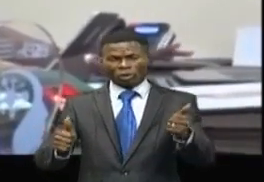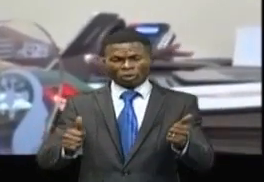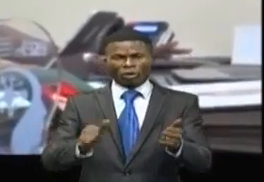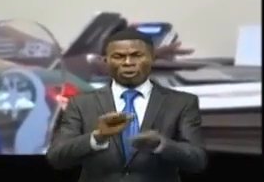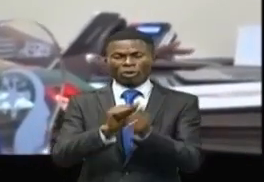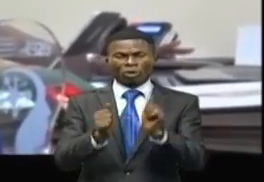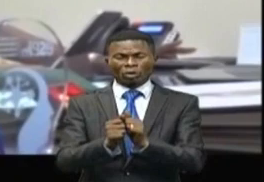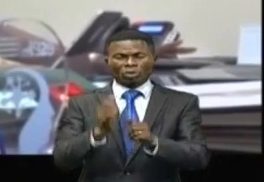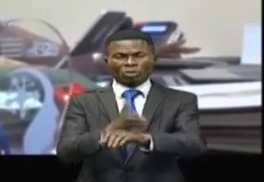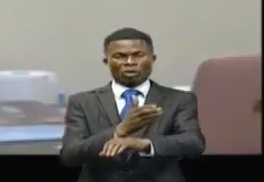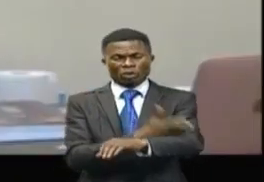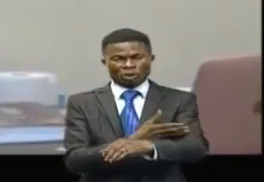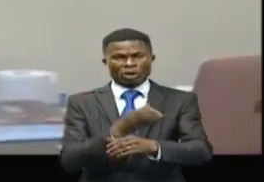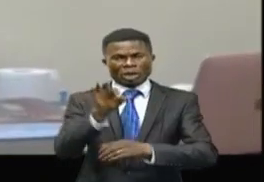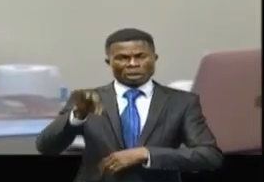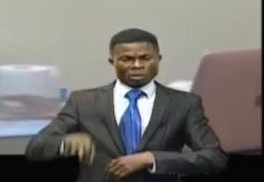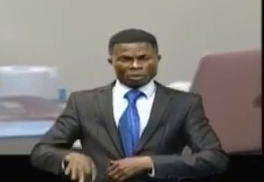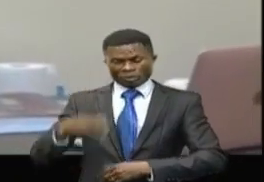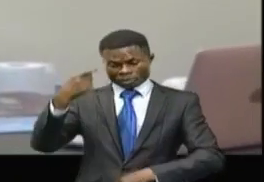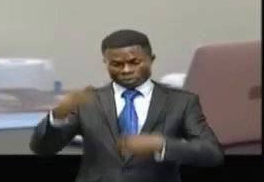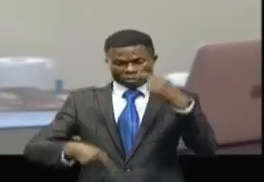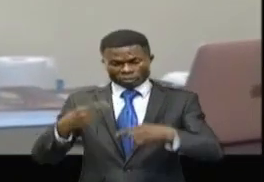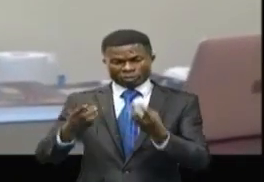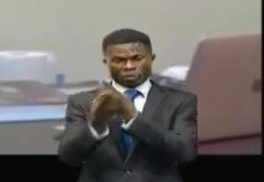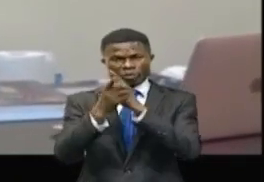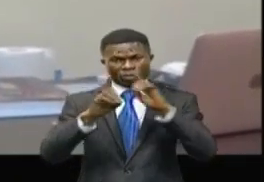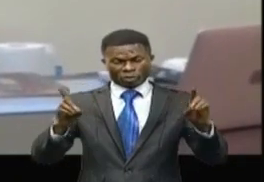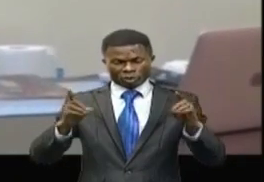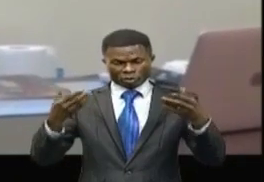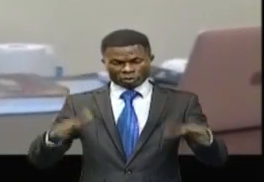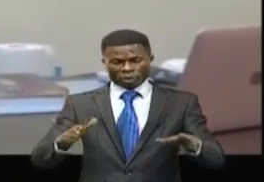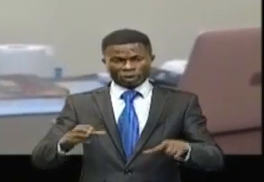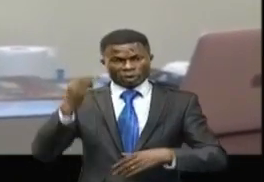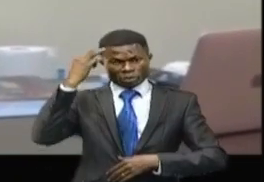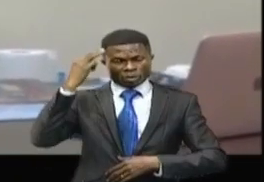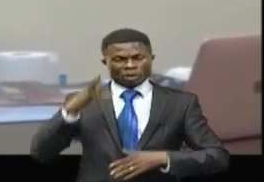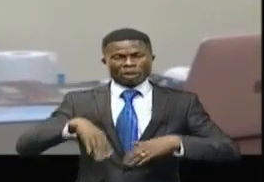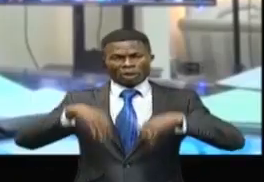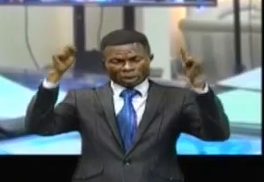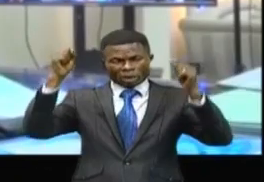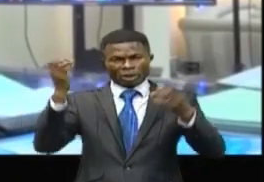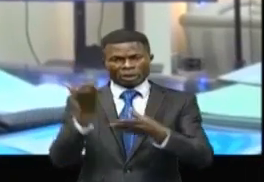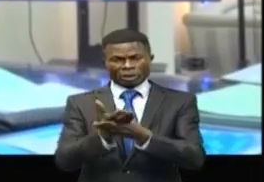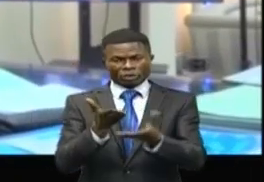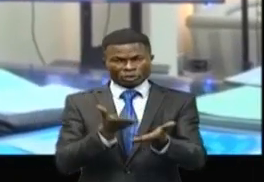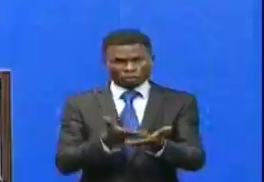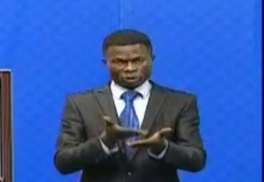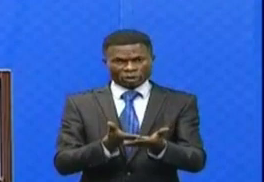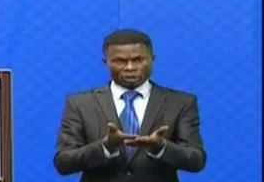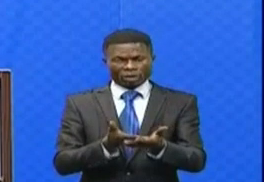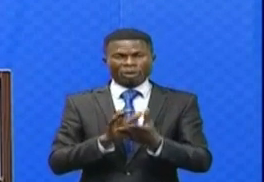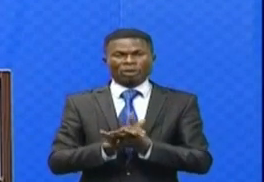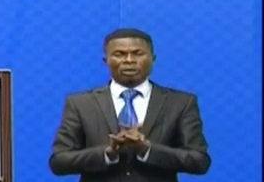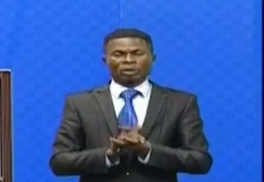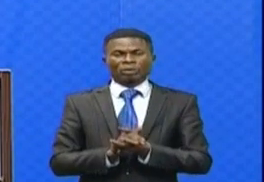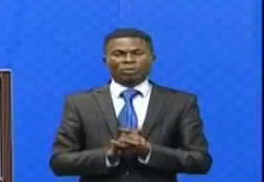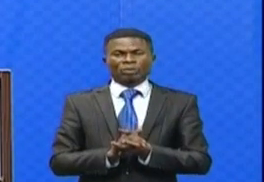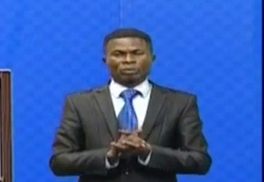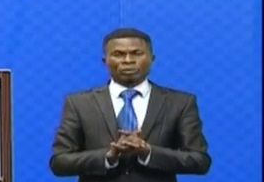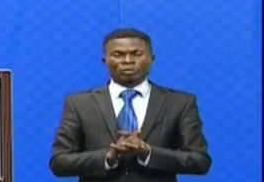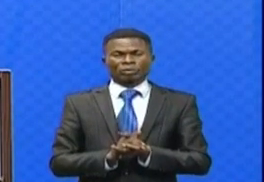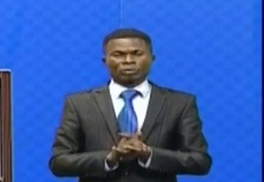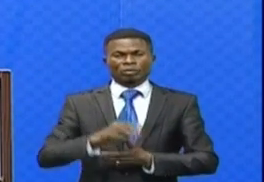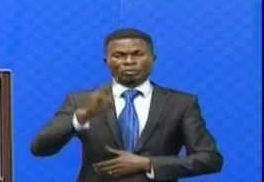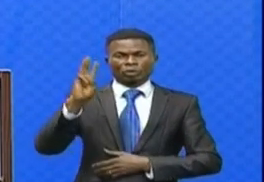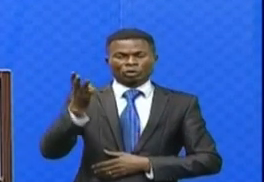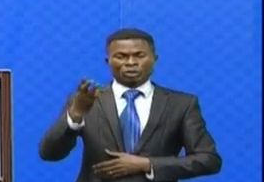de croissance après débats et délibérations le conseil a adopté celle ci troisième